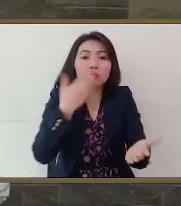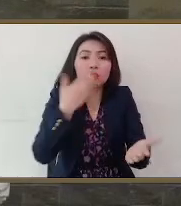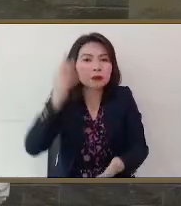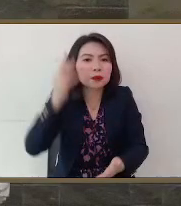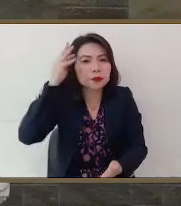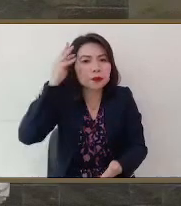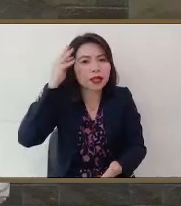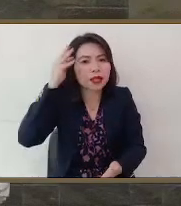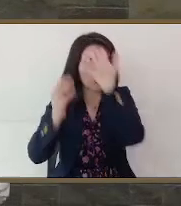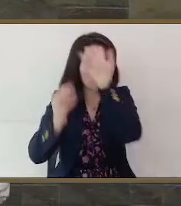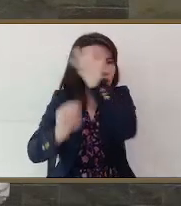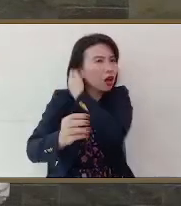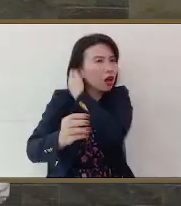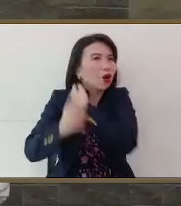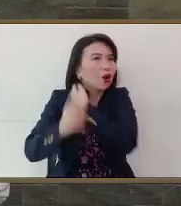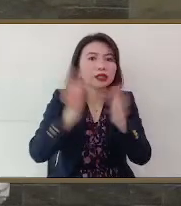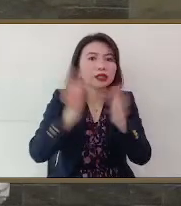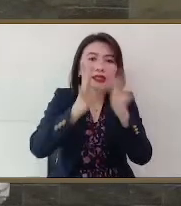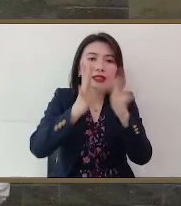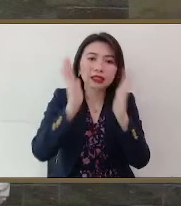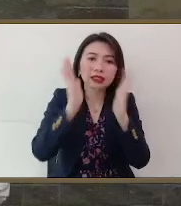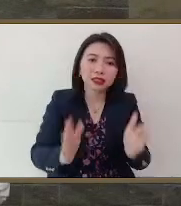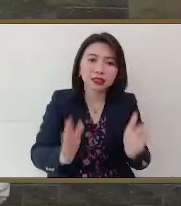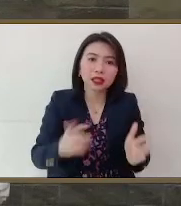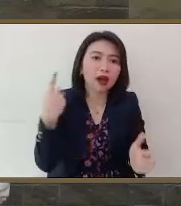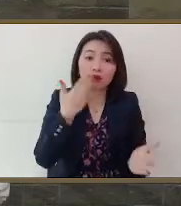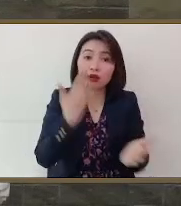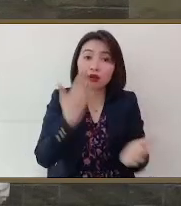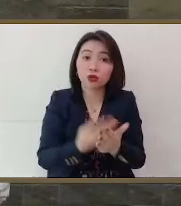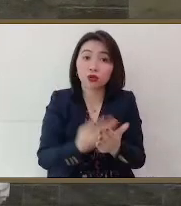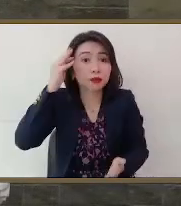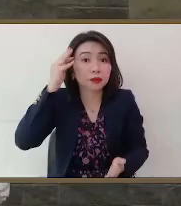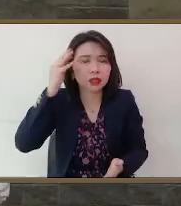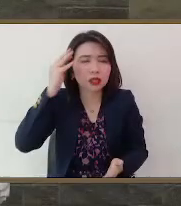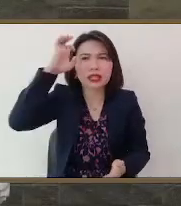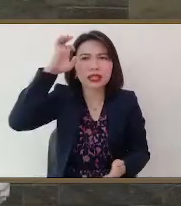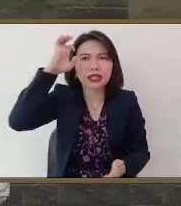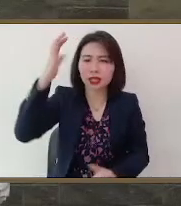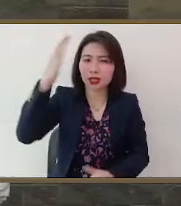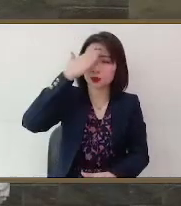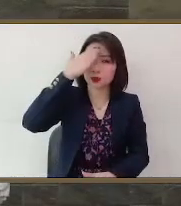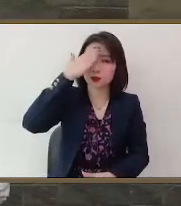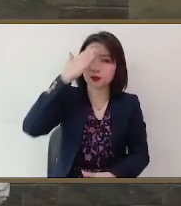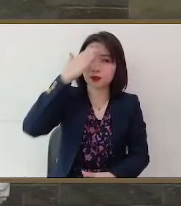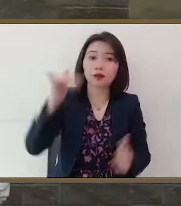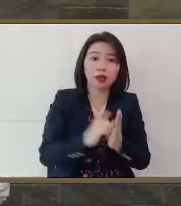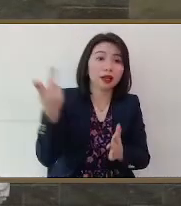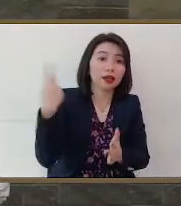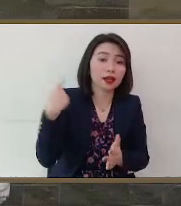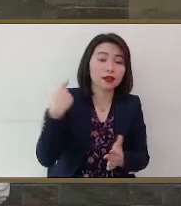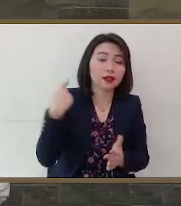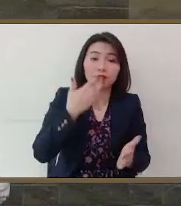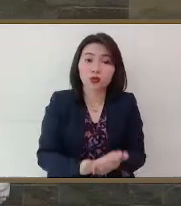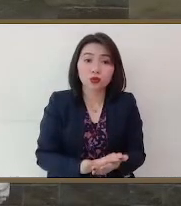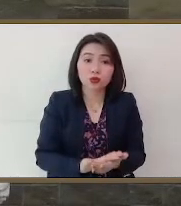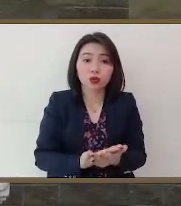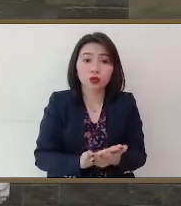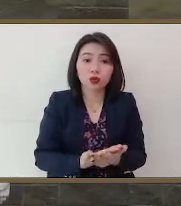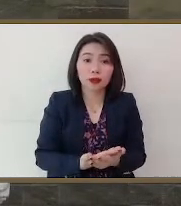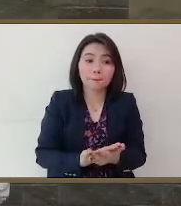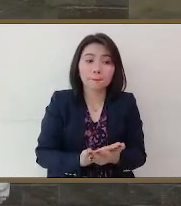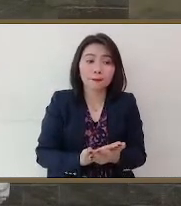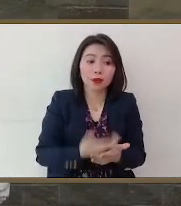tao, isang Kristiyano may matinong pag-iisip. Ha? Alam niya na matino ang magbabasa ng